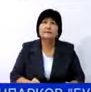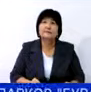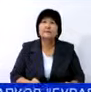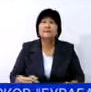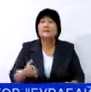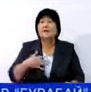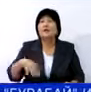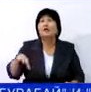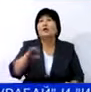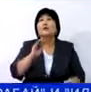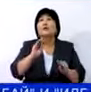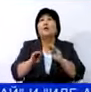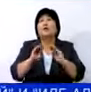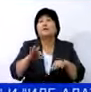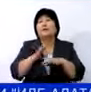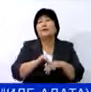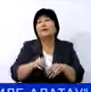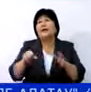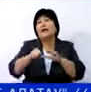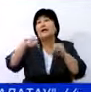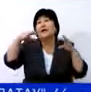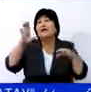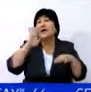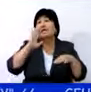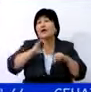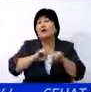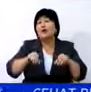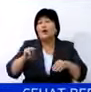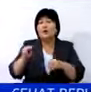Наш аул благоустраивается. Провели электричество, водопровод,